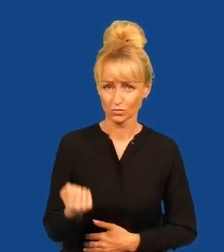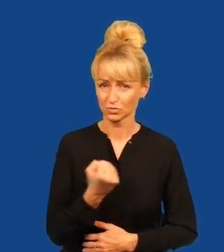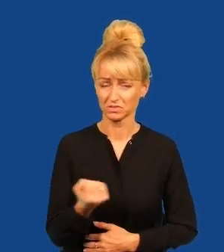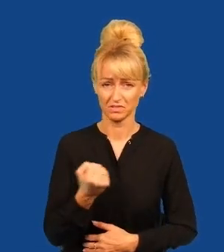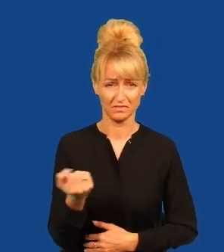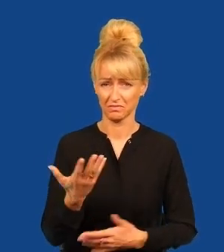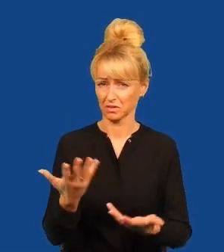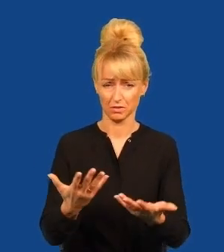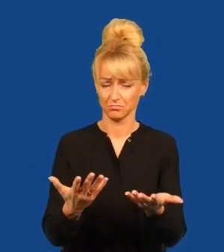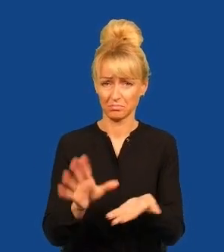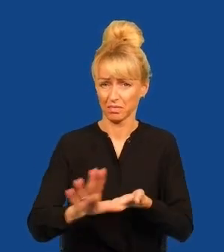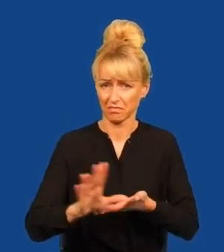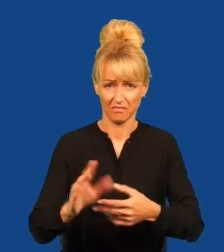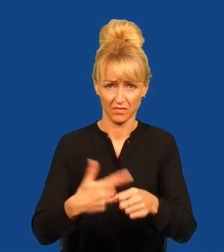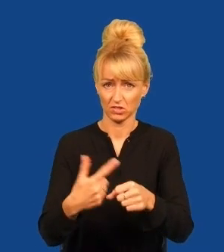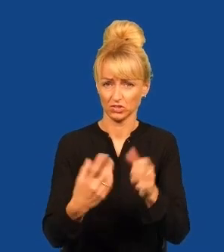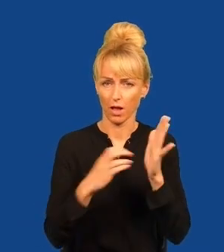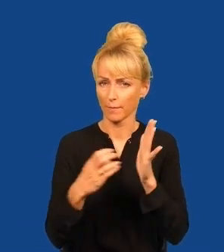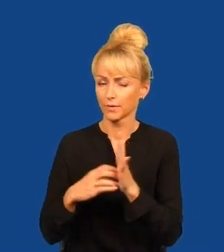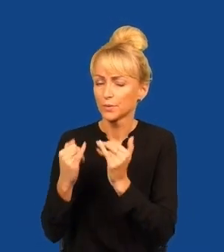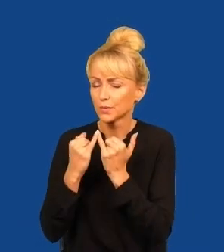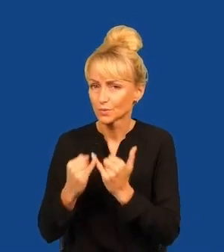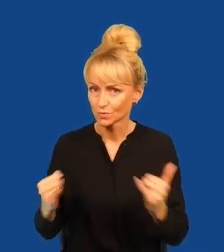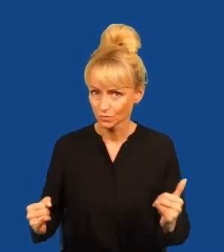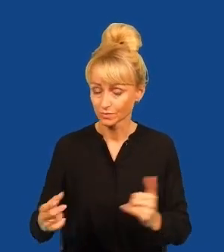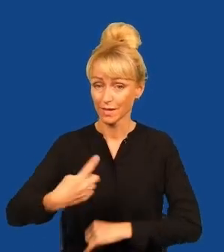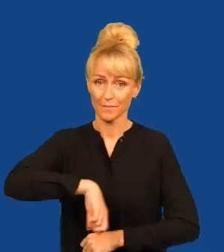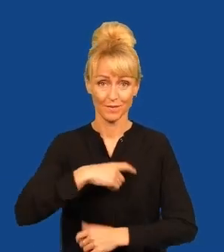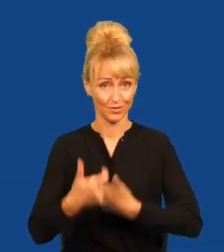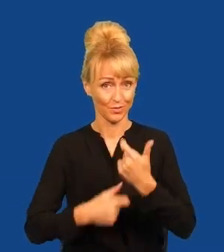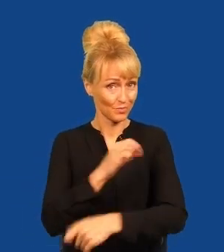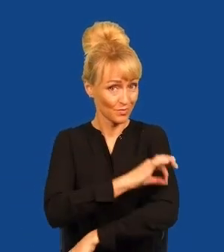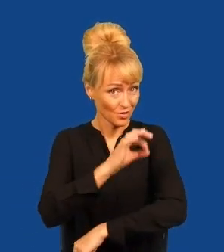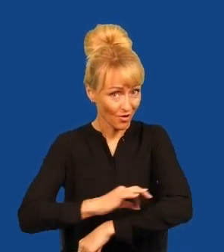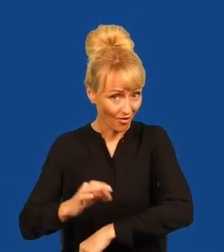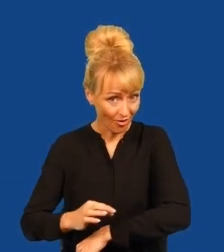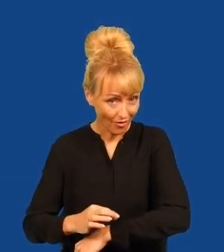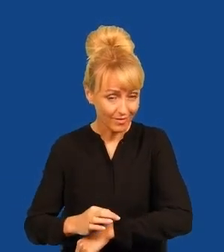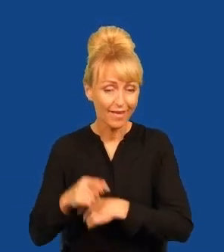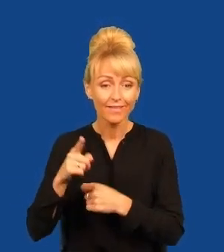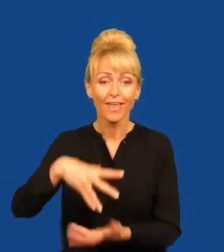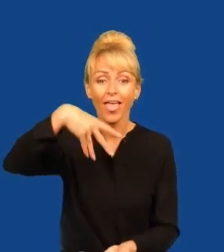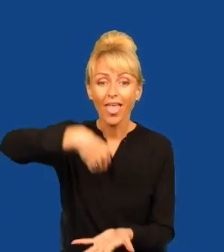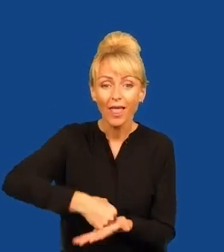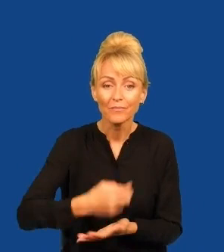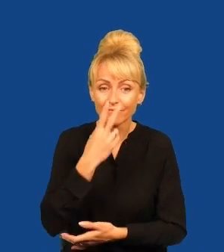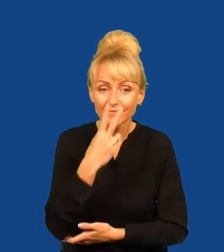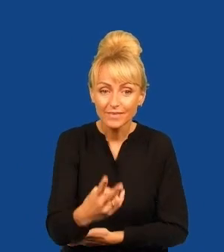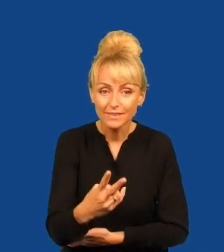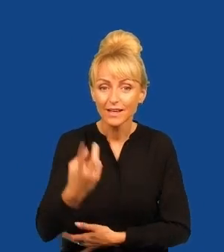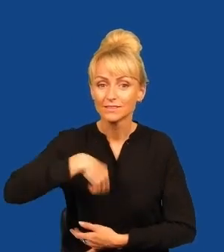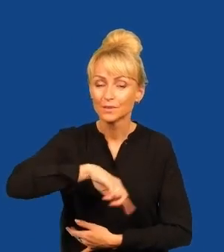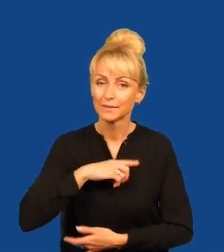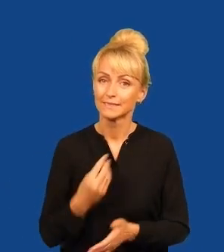na względzie jako projektanci, dlatego tam, gdzie jest to możliwe, dodajemy taki check, który widzicie na samym dole, opcję tego, żeby